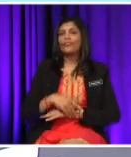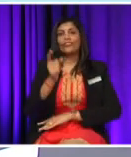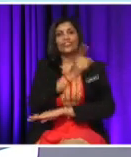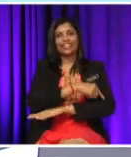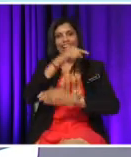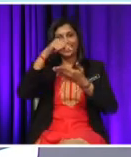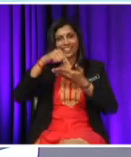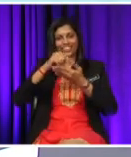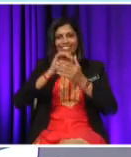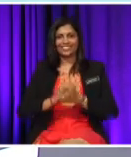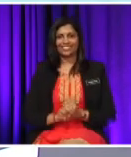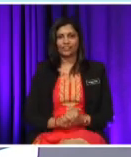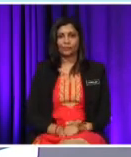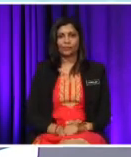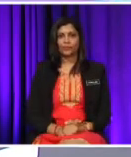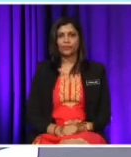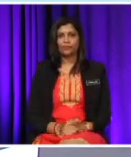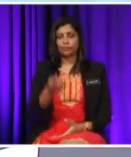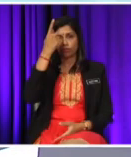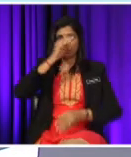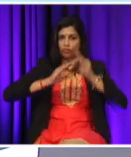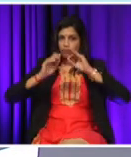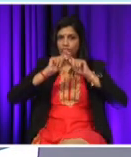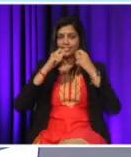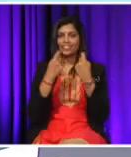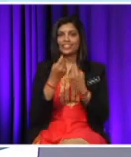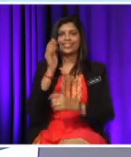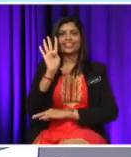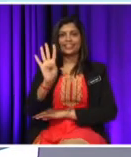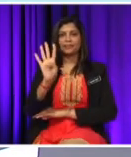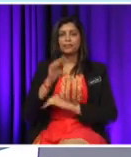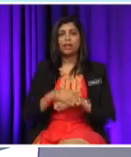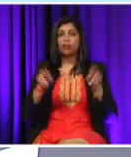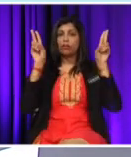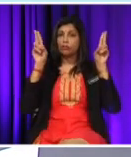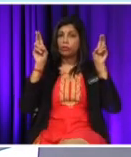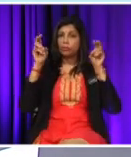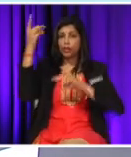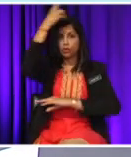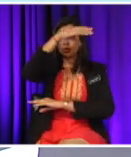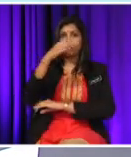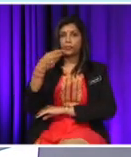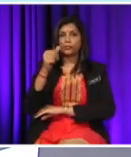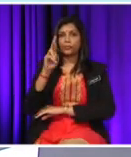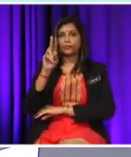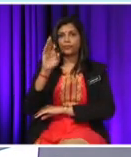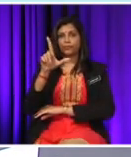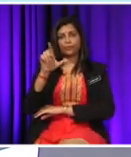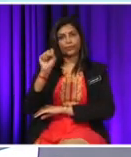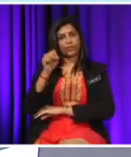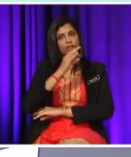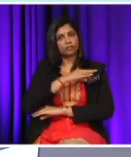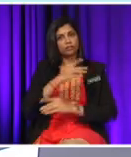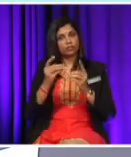menengah atas pada hari ini untuk mata pelajaran fisik tingkatan 4 topik kita pada hari ini hukum semoga bermanfaat dan